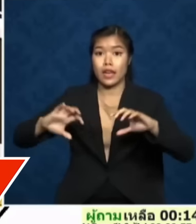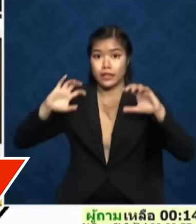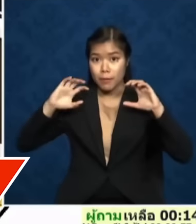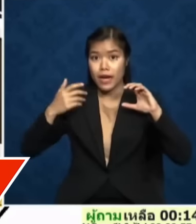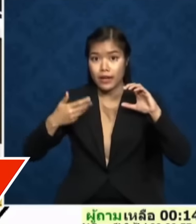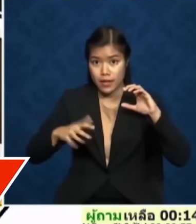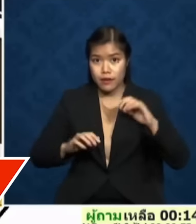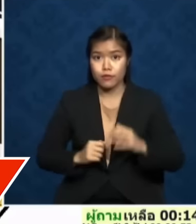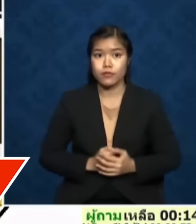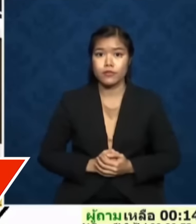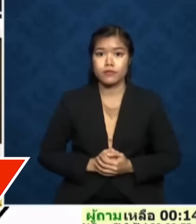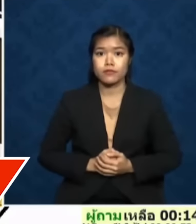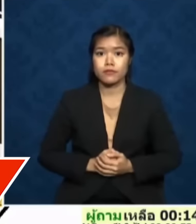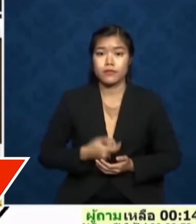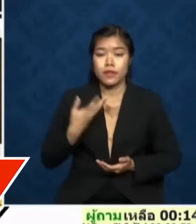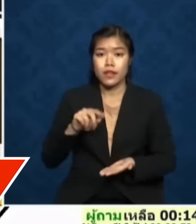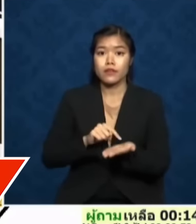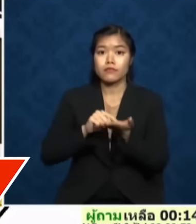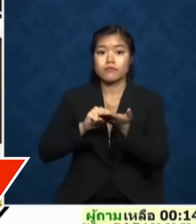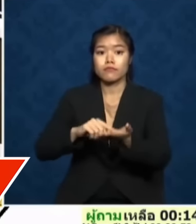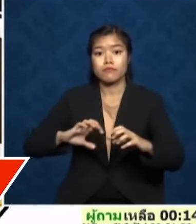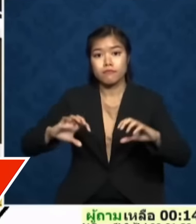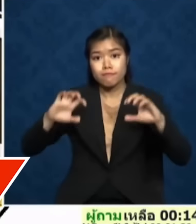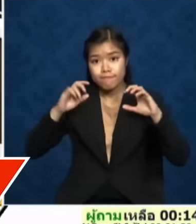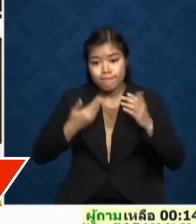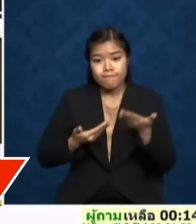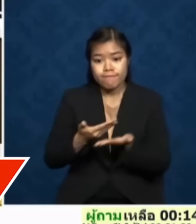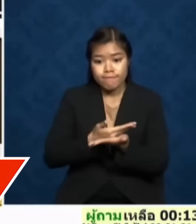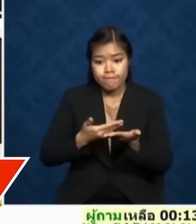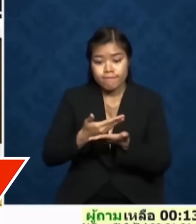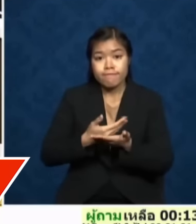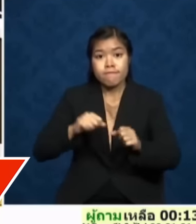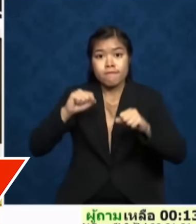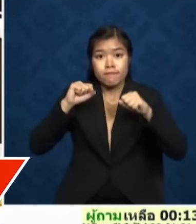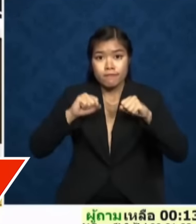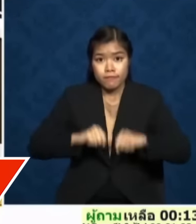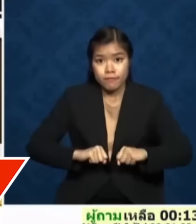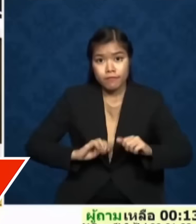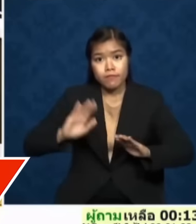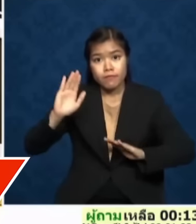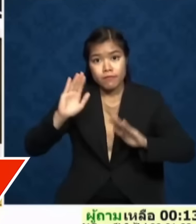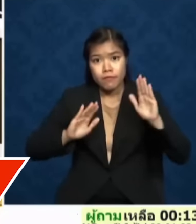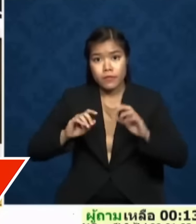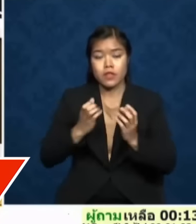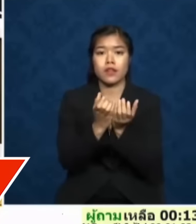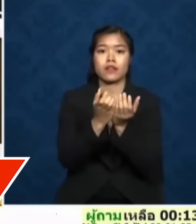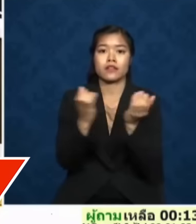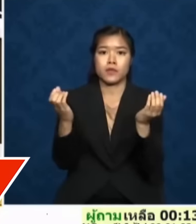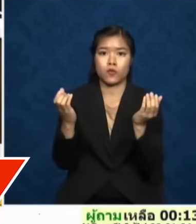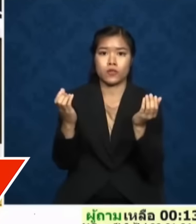าจะมีการพิจารณาเรื่องการทำประชามติเพื่อจัดทำรัฐธรรมนูญฉบับใหม่ใน